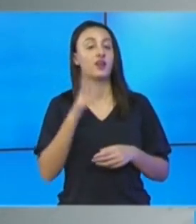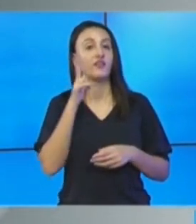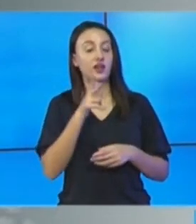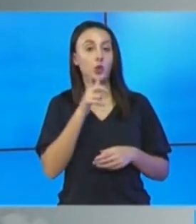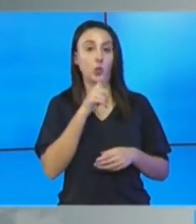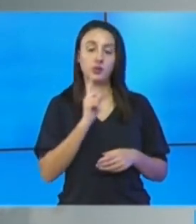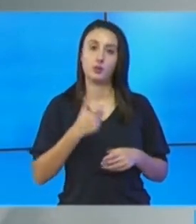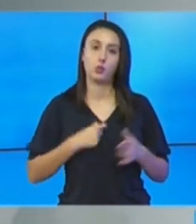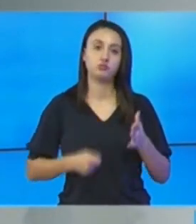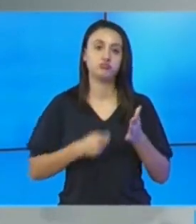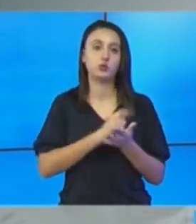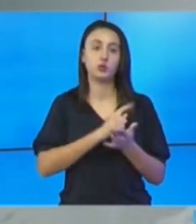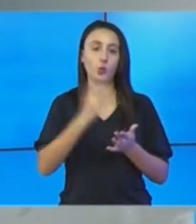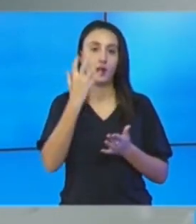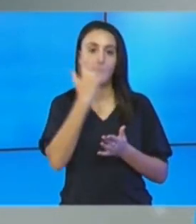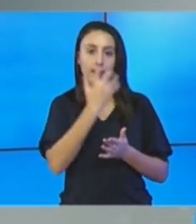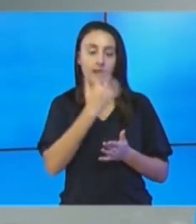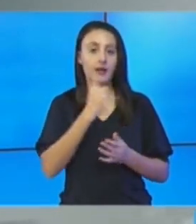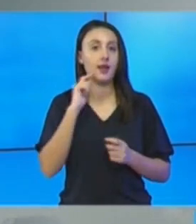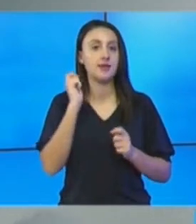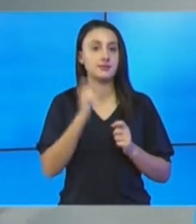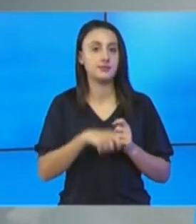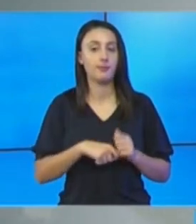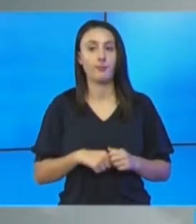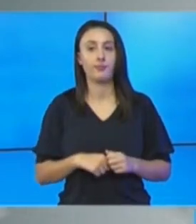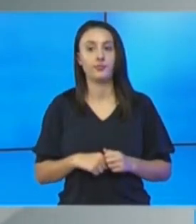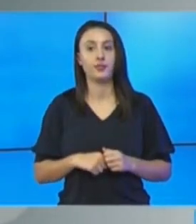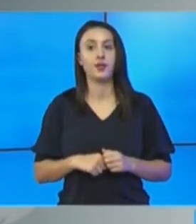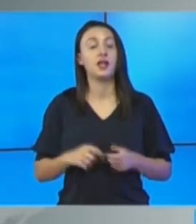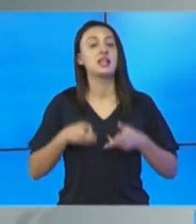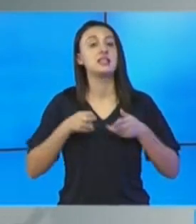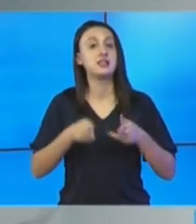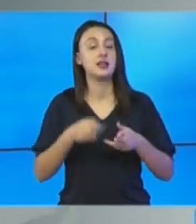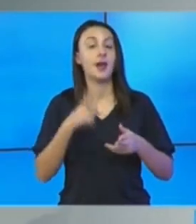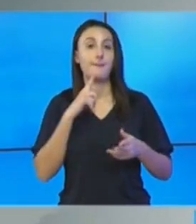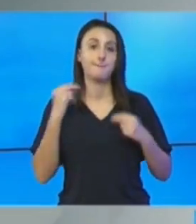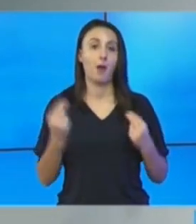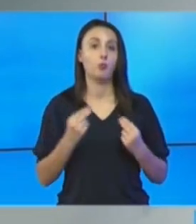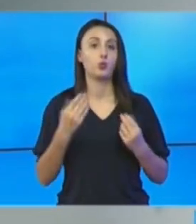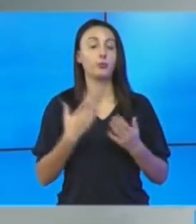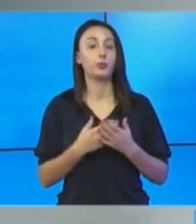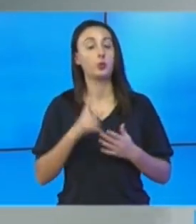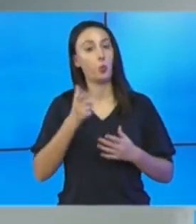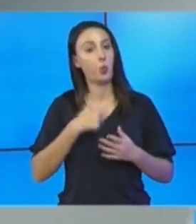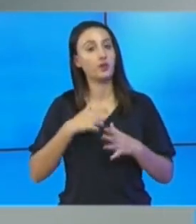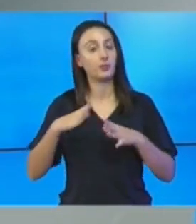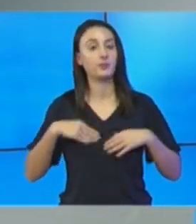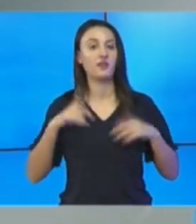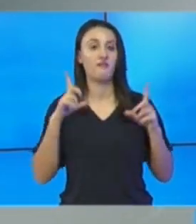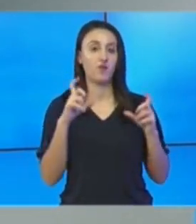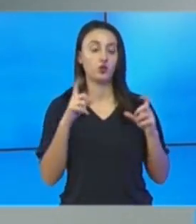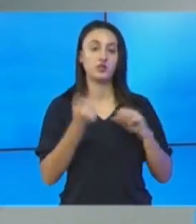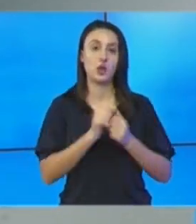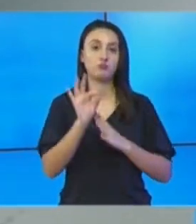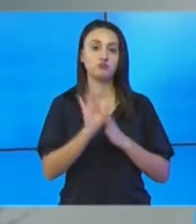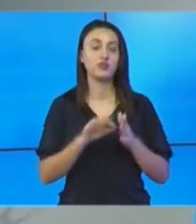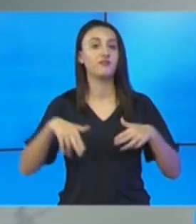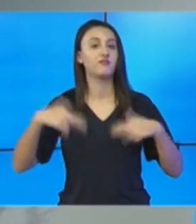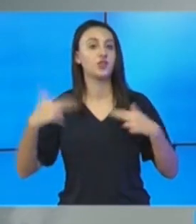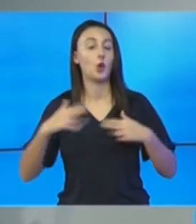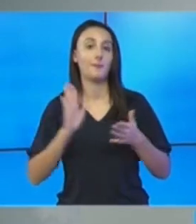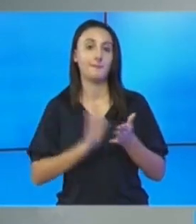pot reclama nerespectarea măsurilor sanitare. Linia va fi operaționalizată astfel încât să poată fi primite și fotografii sau înregistrări video.